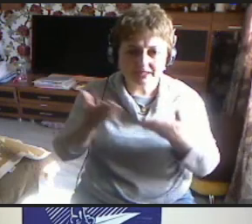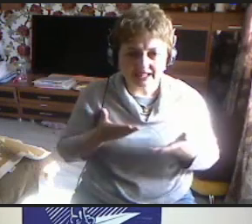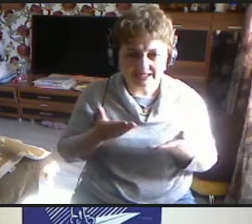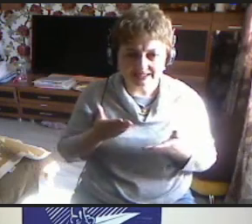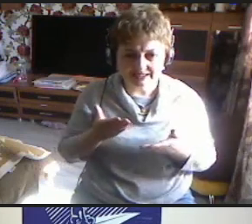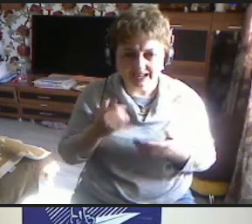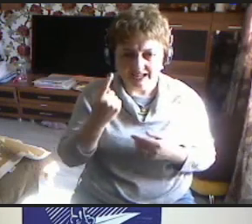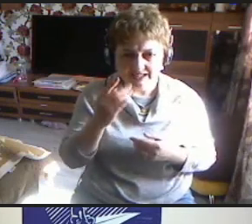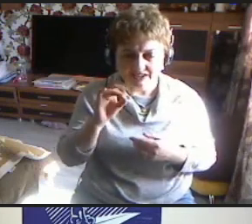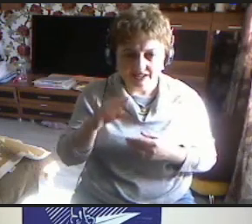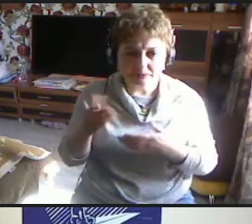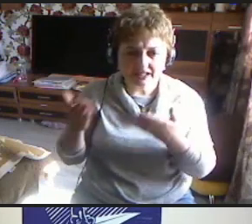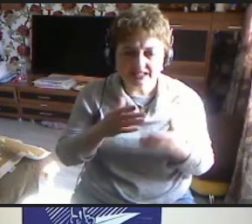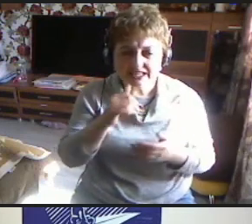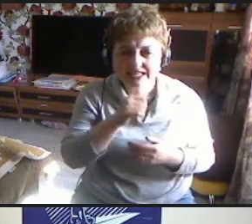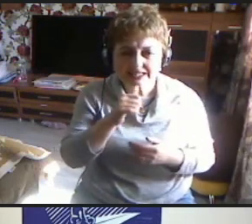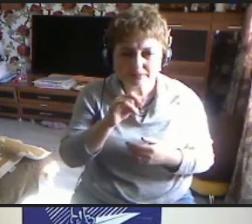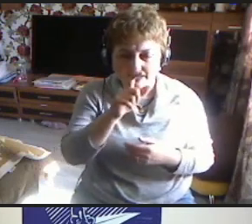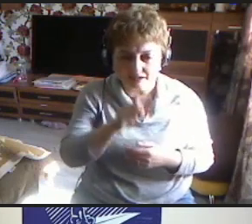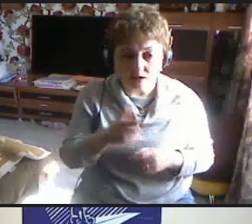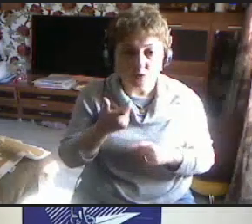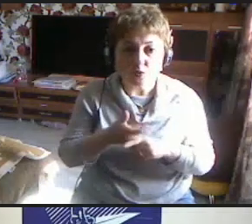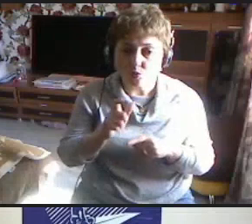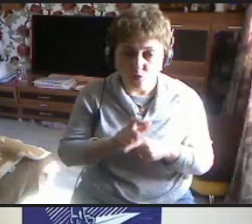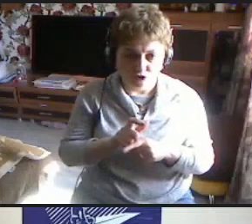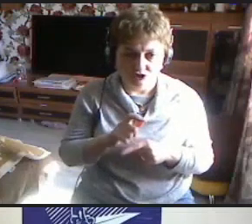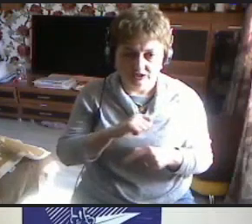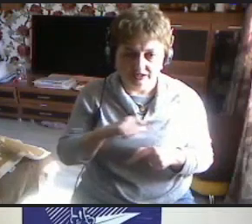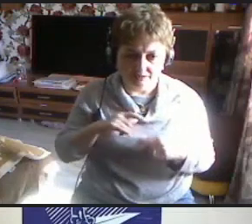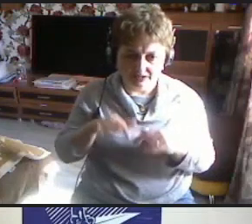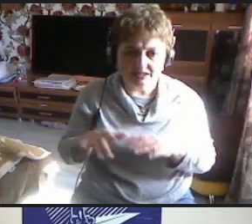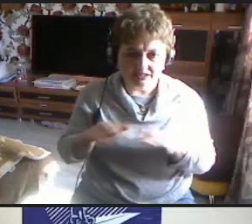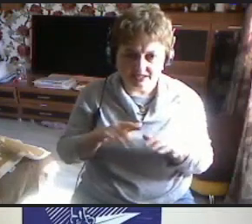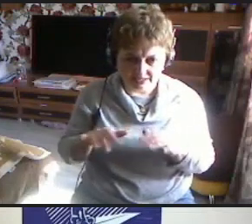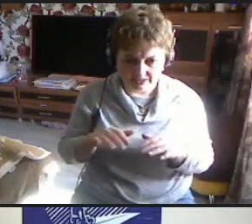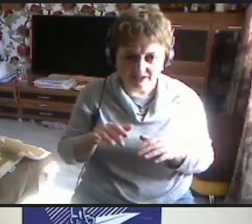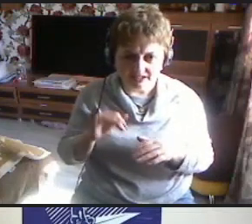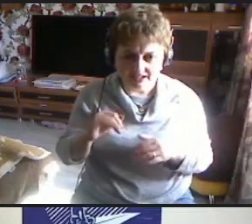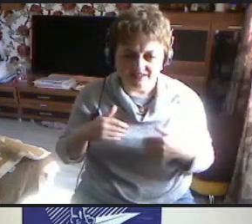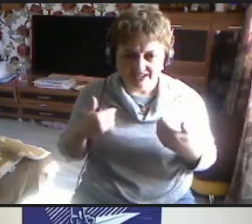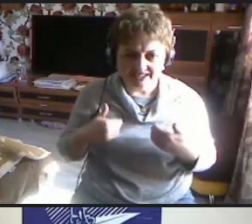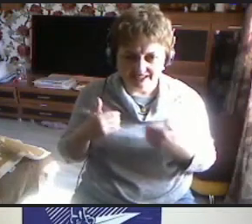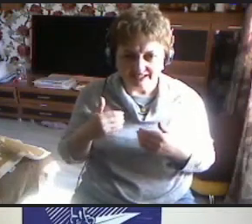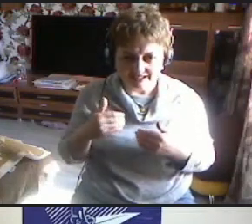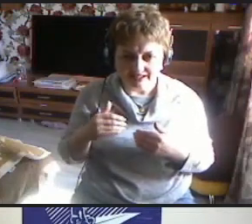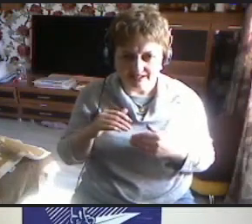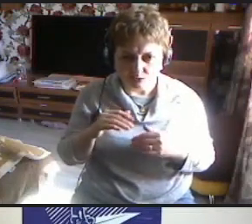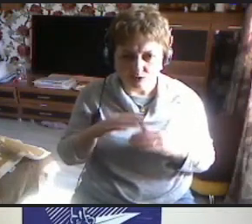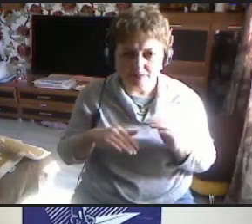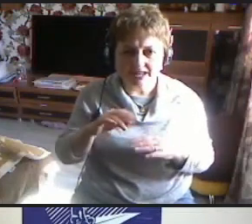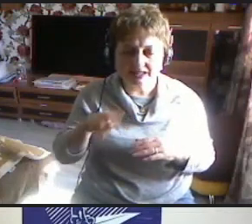пригласить эксперта, это очень, на самом деле, действенный и эффективный метод такой, потому что